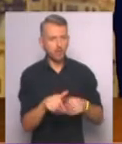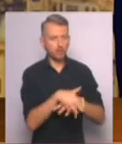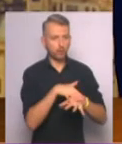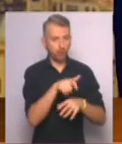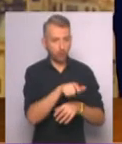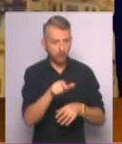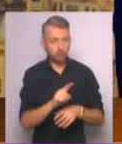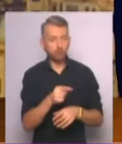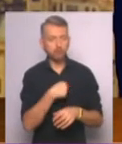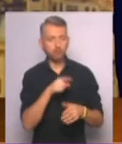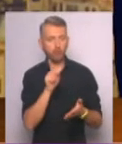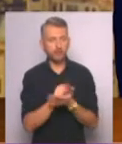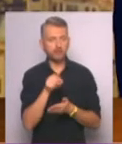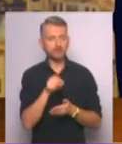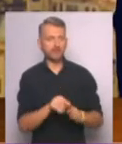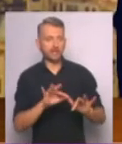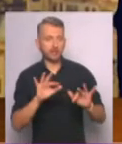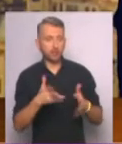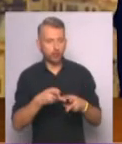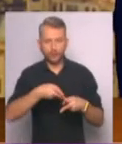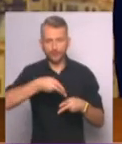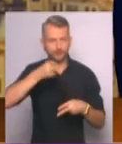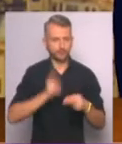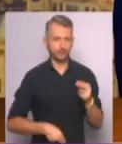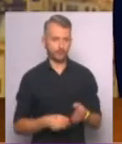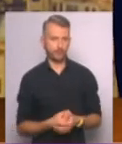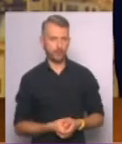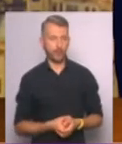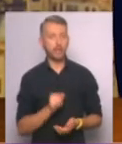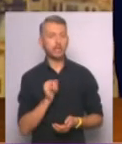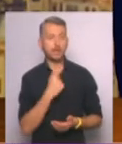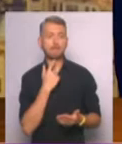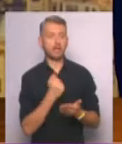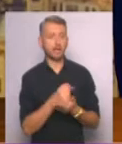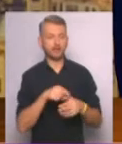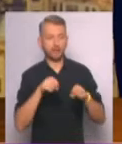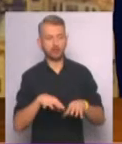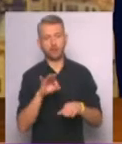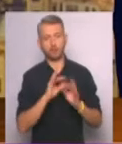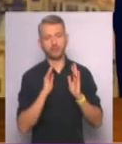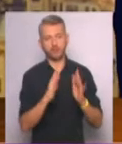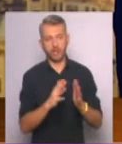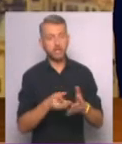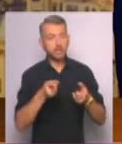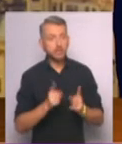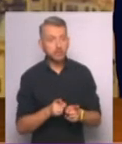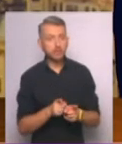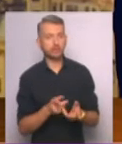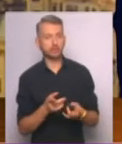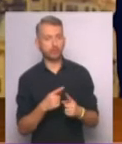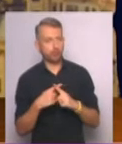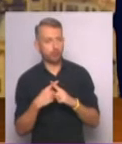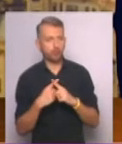повинні поставити в цій ганебній історії київський крапку і прийняти це рішення про сквер. Дійсно, піти на зустріч,